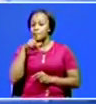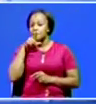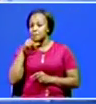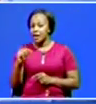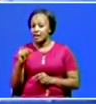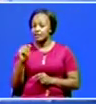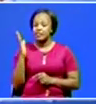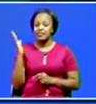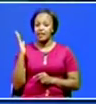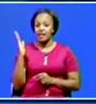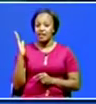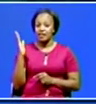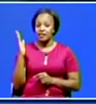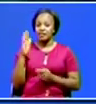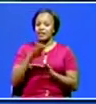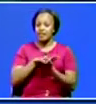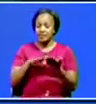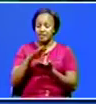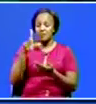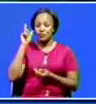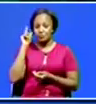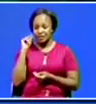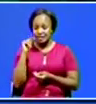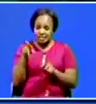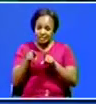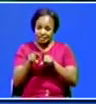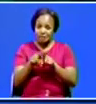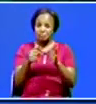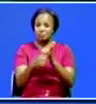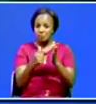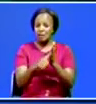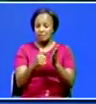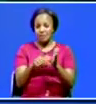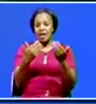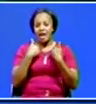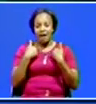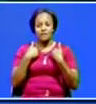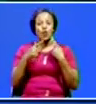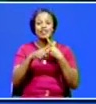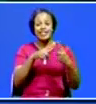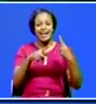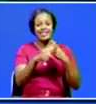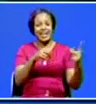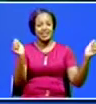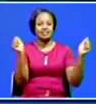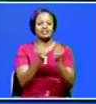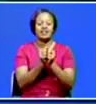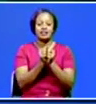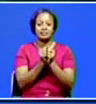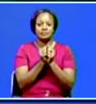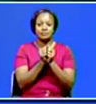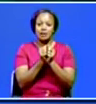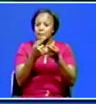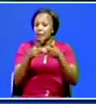mzaliwa wa Bomani, eneo bunge la Magarini, ambaye vile vile amekuwa na senene hii kwa miaka 10 iliyopita